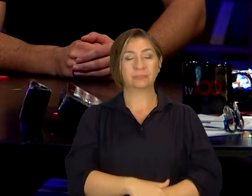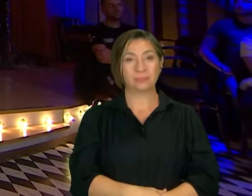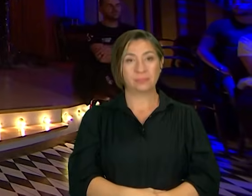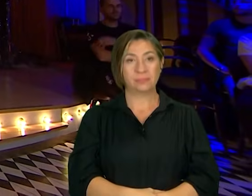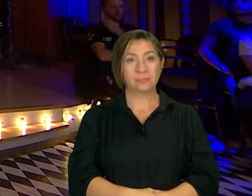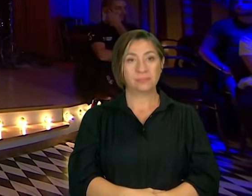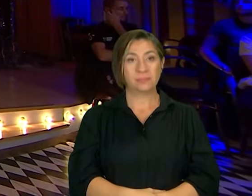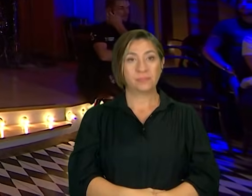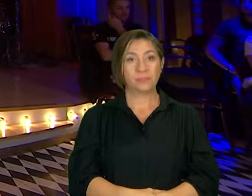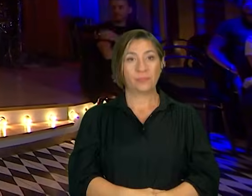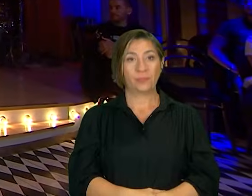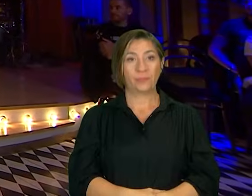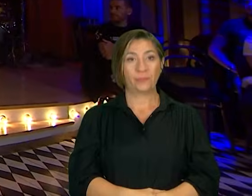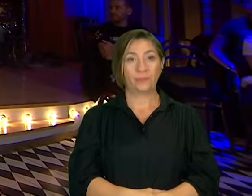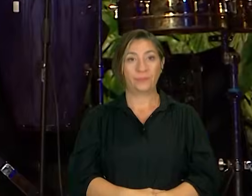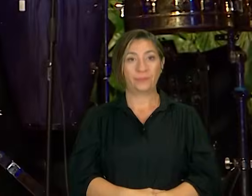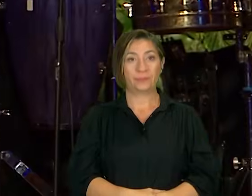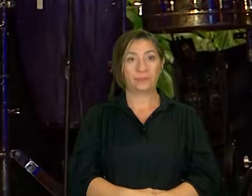efendim. Evet.